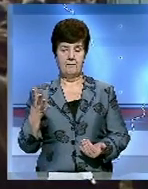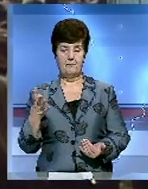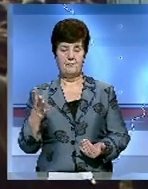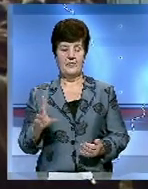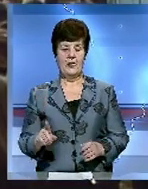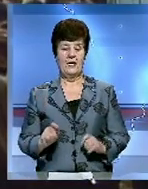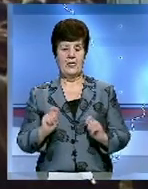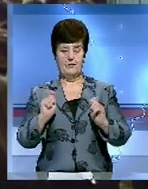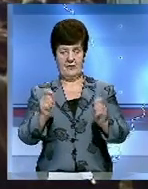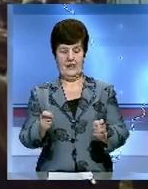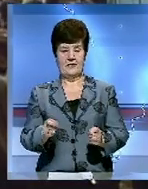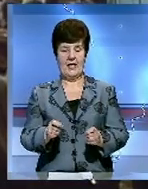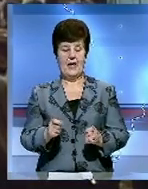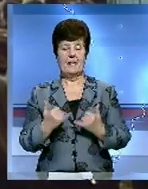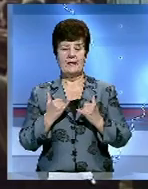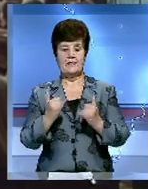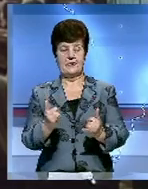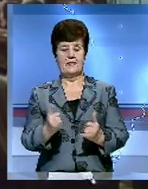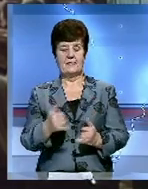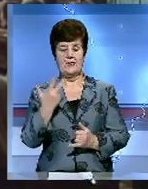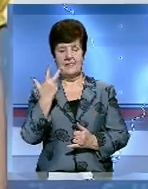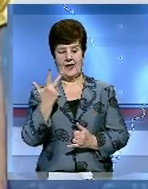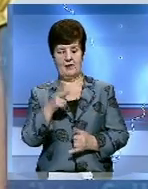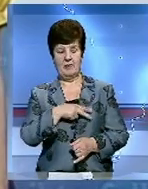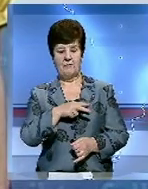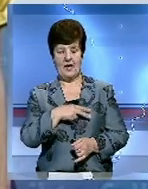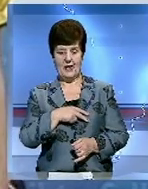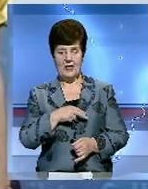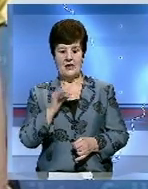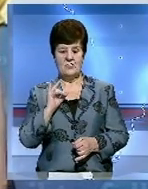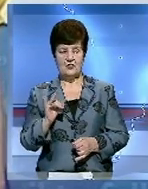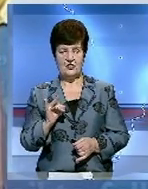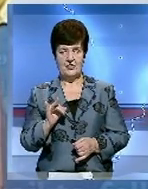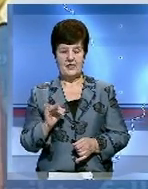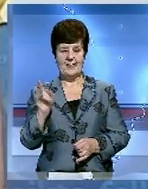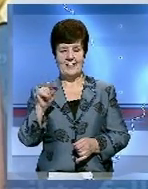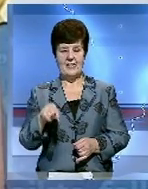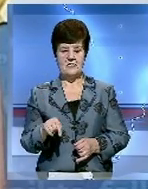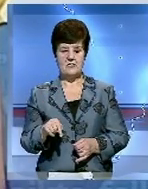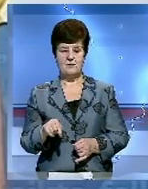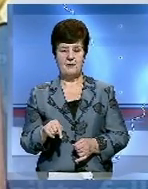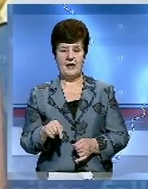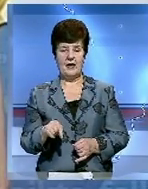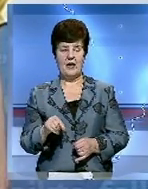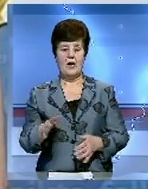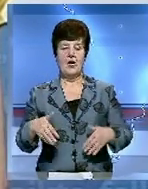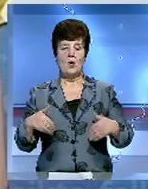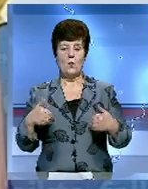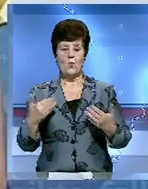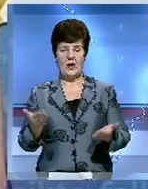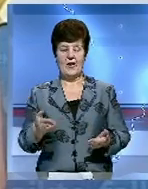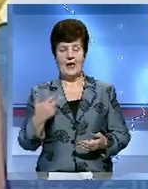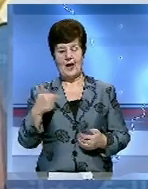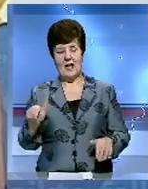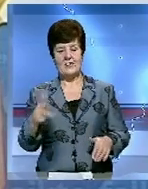am înmânat distincțiile pentru cei trei premianți și deci despre urmează cei alte trei distincții